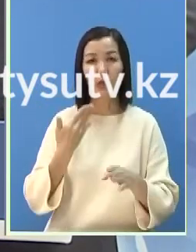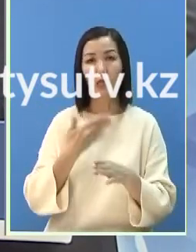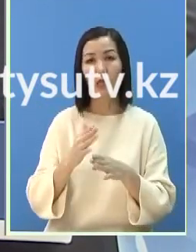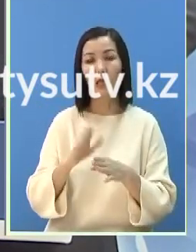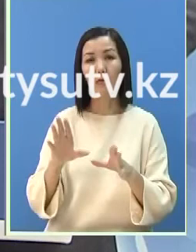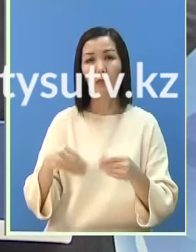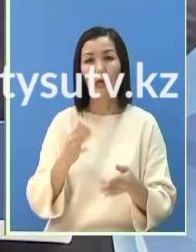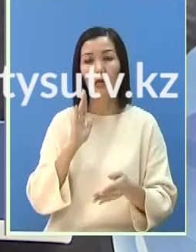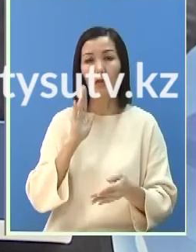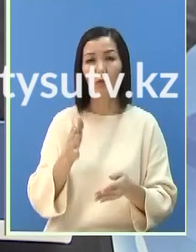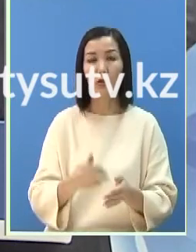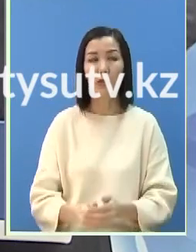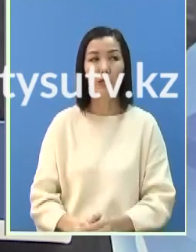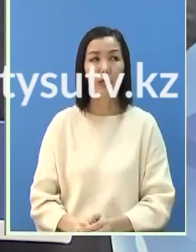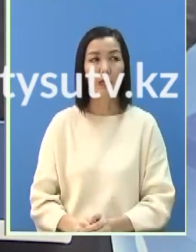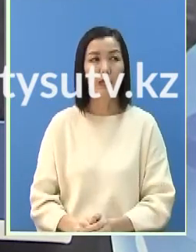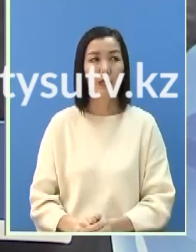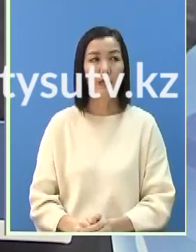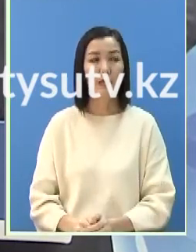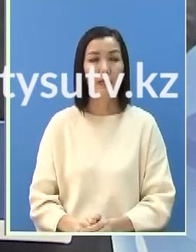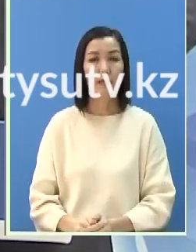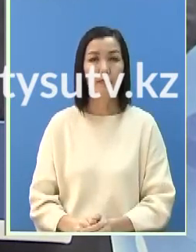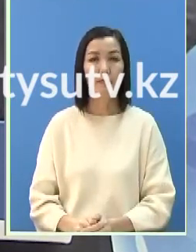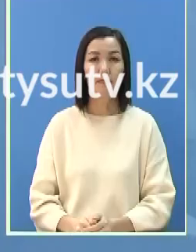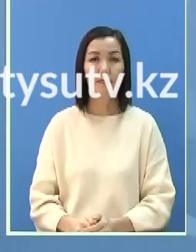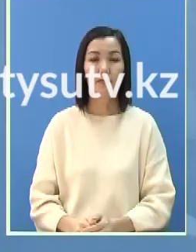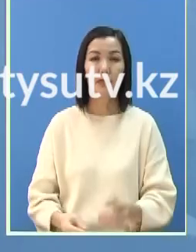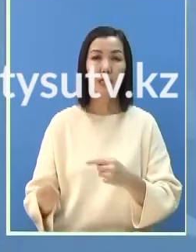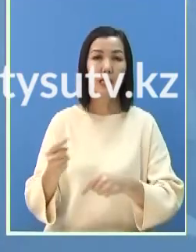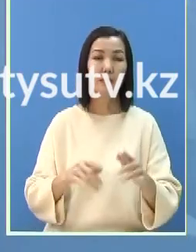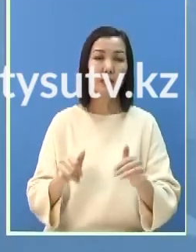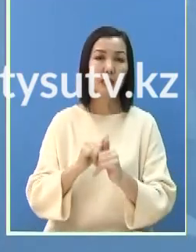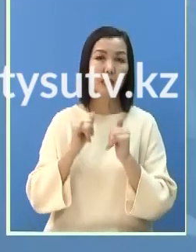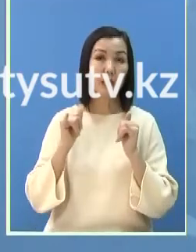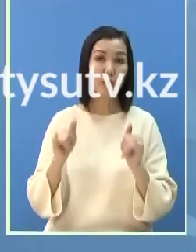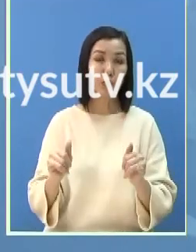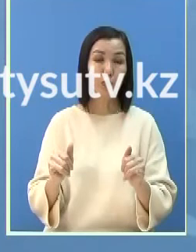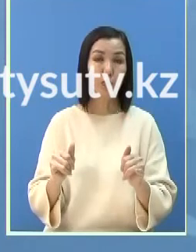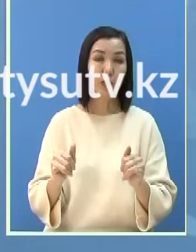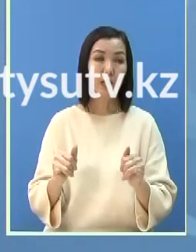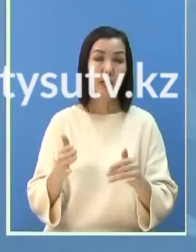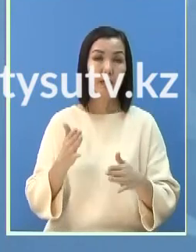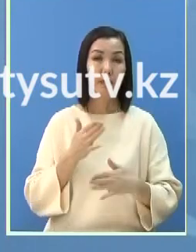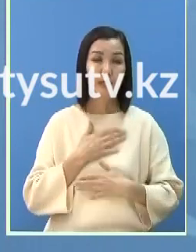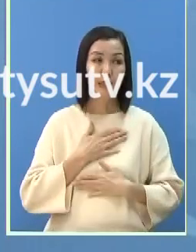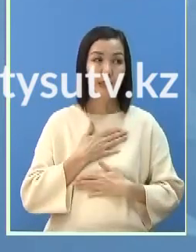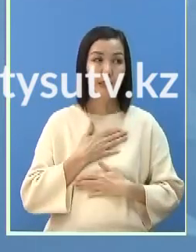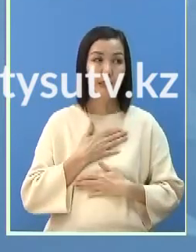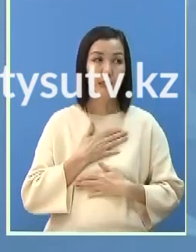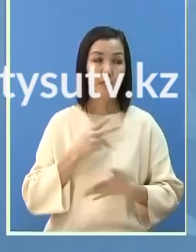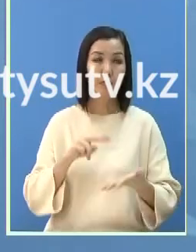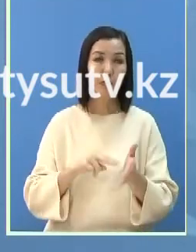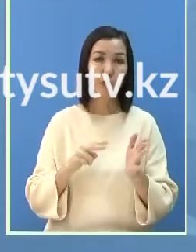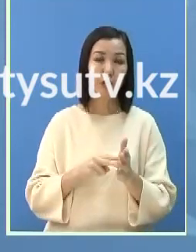бойынша сондай жұмыстар жүргізіліп жатыр. Кәсіпкерлікті дамыту ол біздің бюджетке